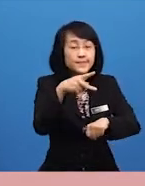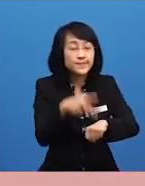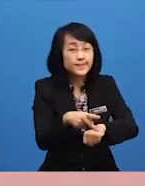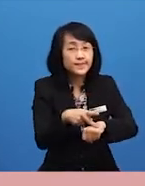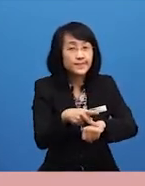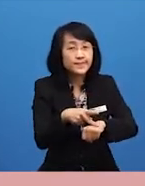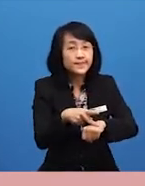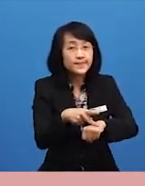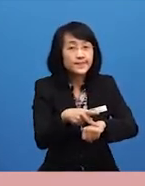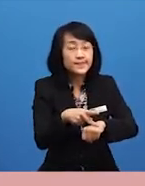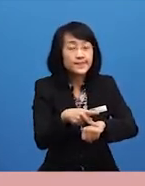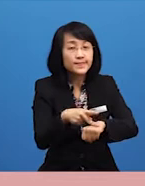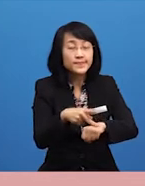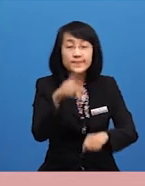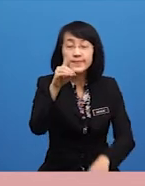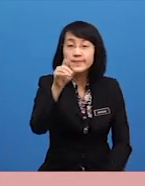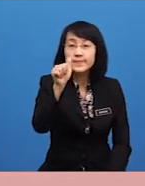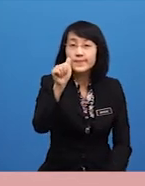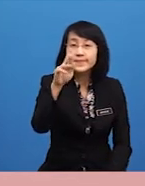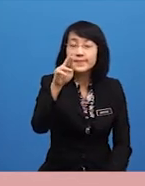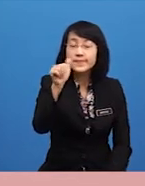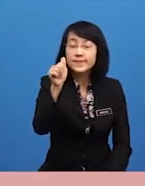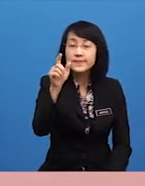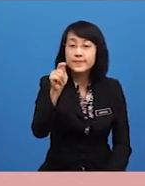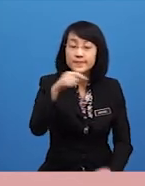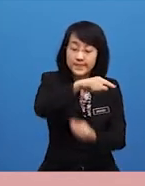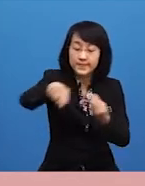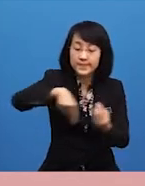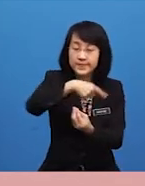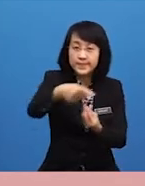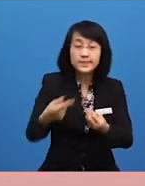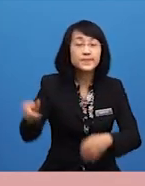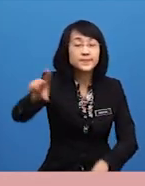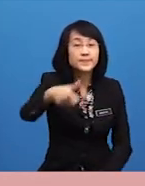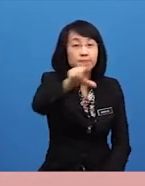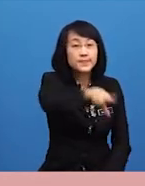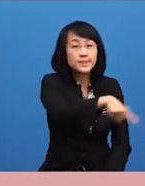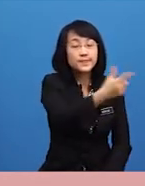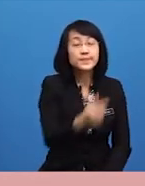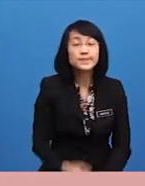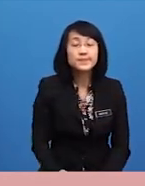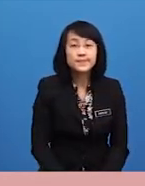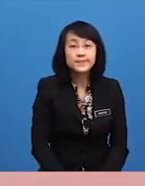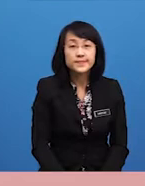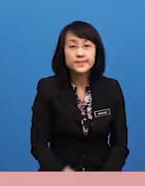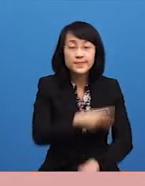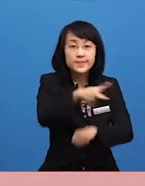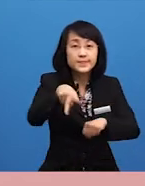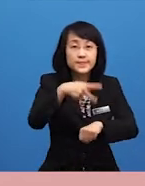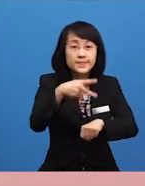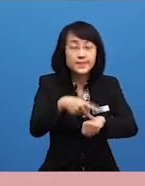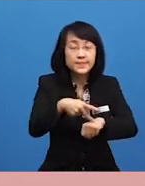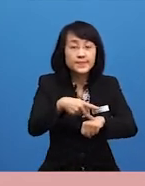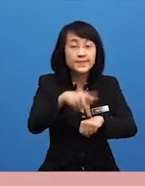ialah daratan yang dikelilingi oleh laut. Contohnya, Pulau